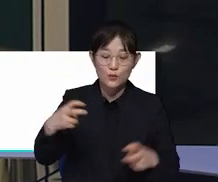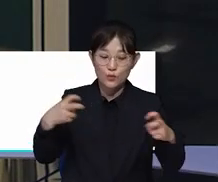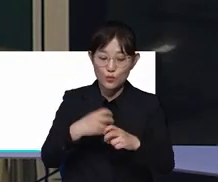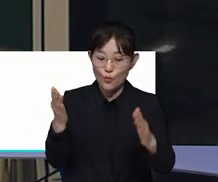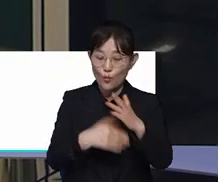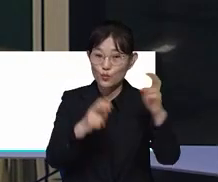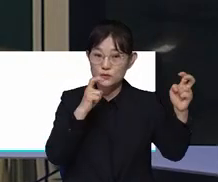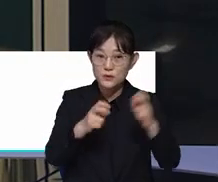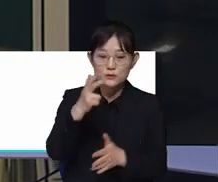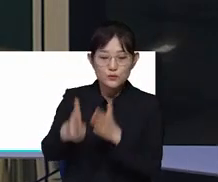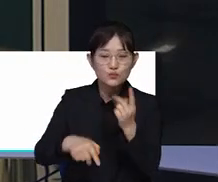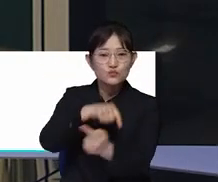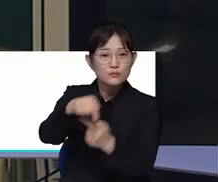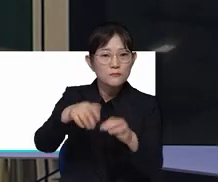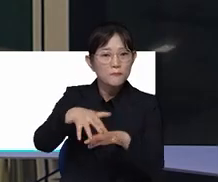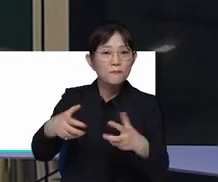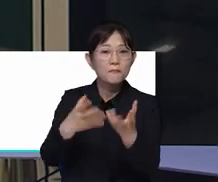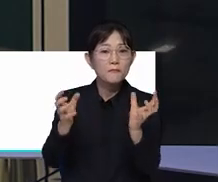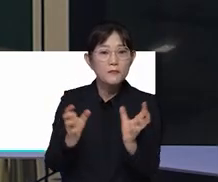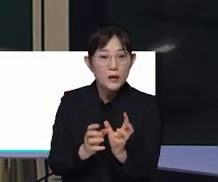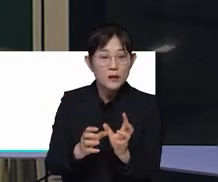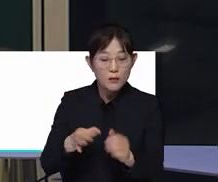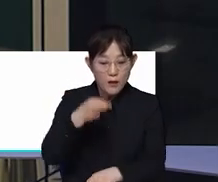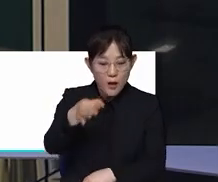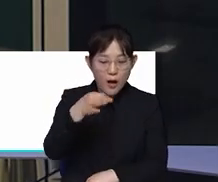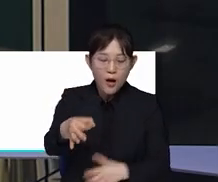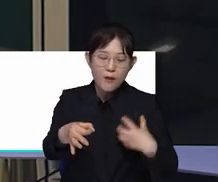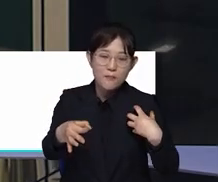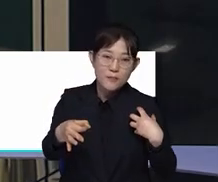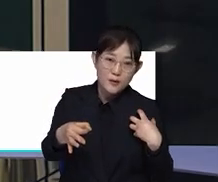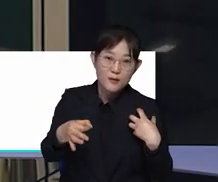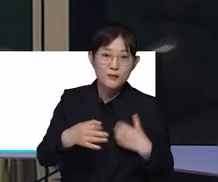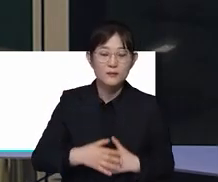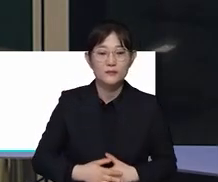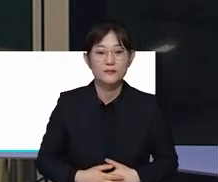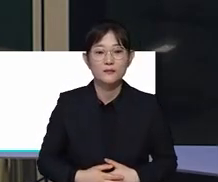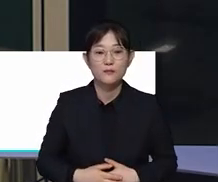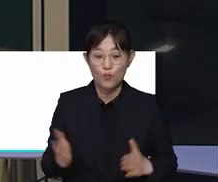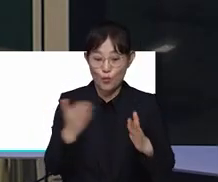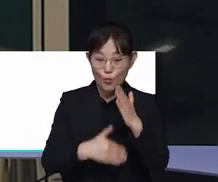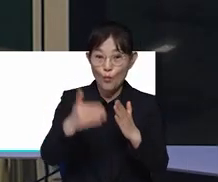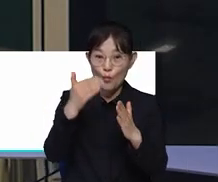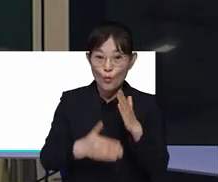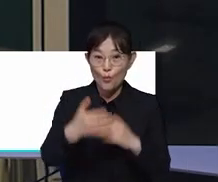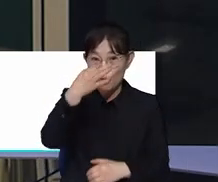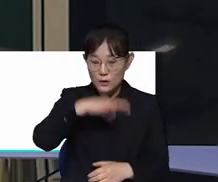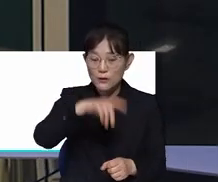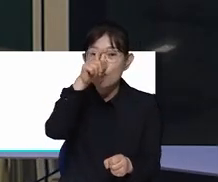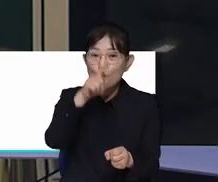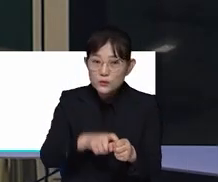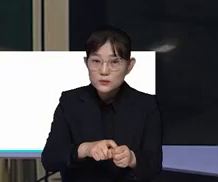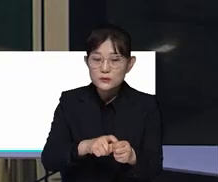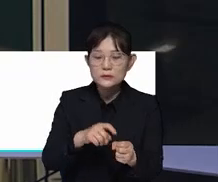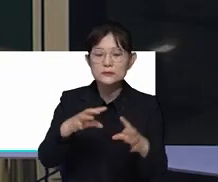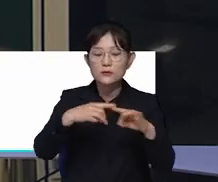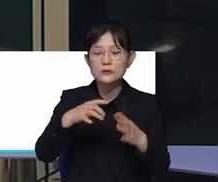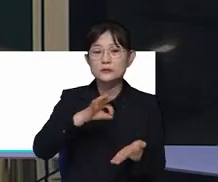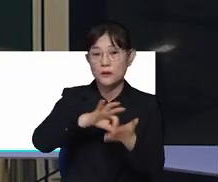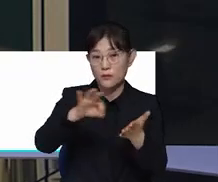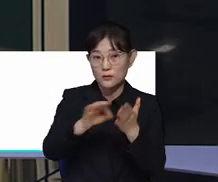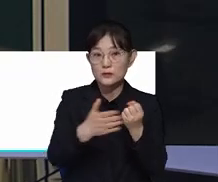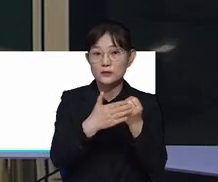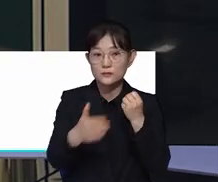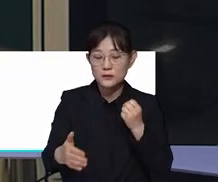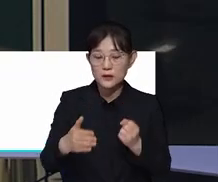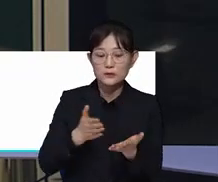광주교통공사를 비롯한 철도 운영기관들의 부담이 가중되고 있습니다. 이들은 공익 목적의 대중교통 순환인 만큼